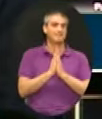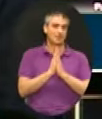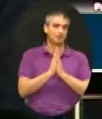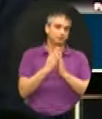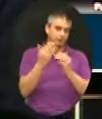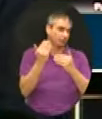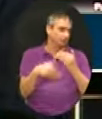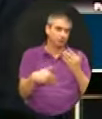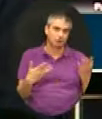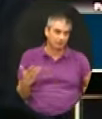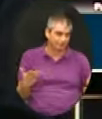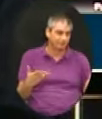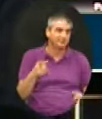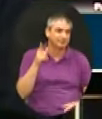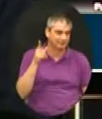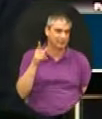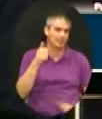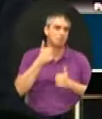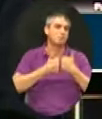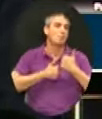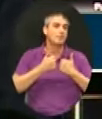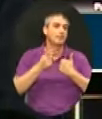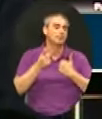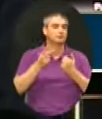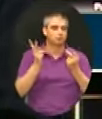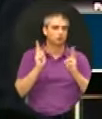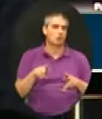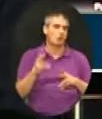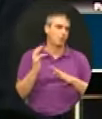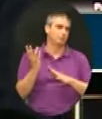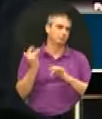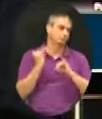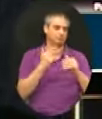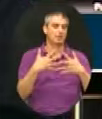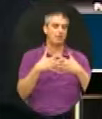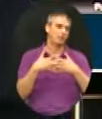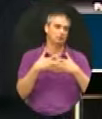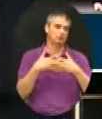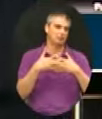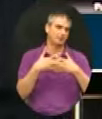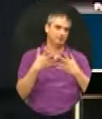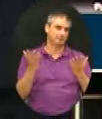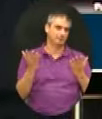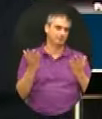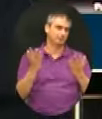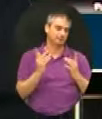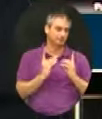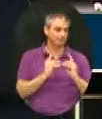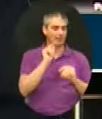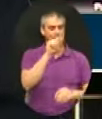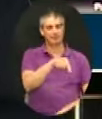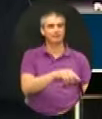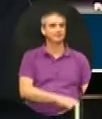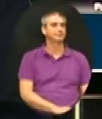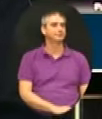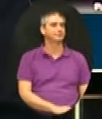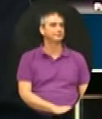ובסופו של דבר היא המועמדת שיכולה להביא את ארצות הברית לדרך הזו.